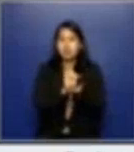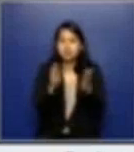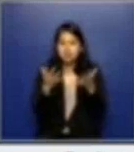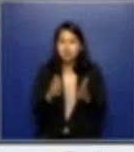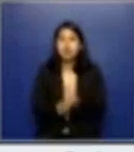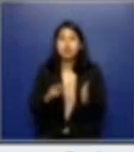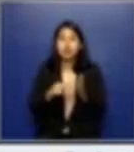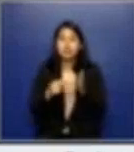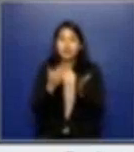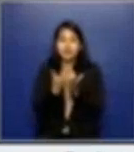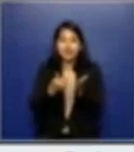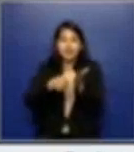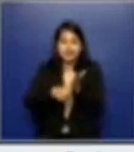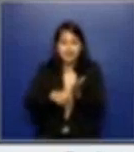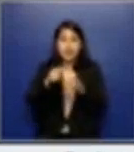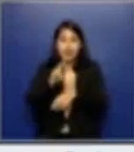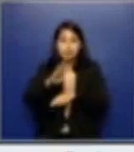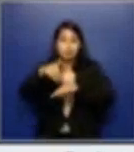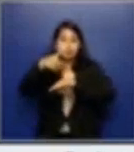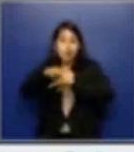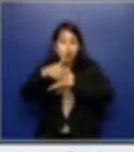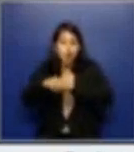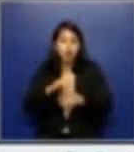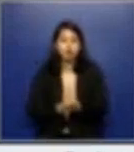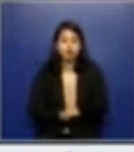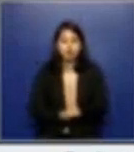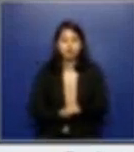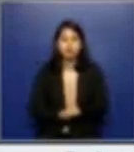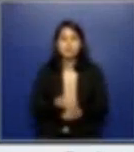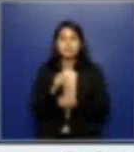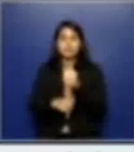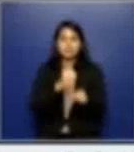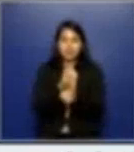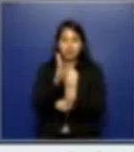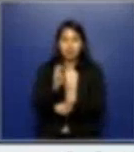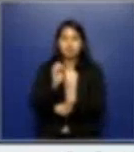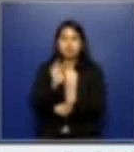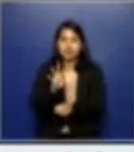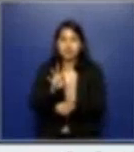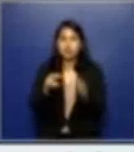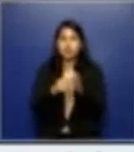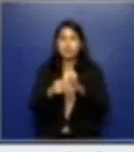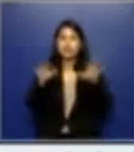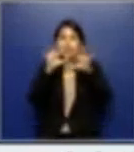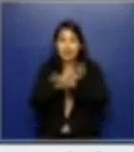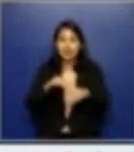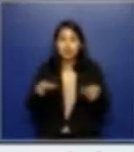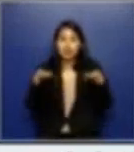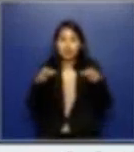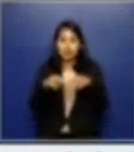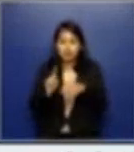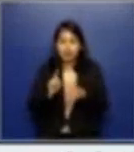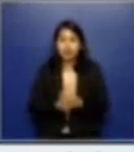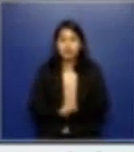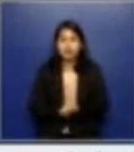อกระบบเพราะฉะนั้นในปี64ชาวบ้านประชาชนก็จะเข้าสู่อาณาจักรนักเลงคืออะไ